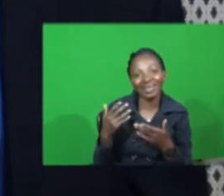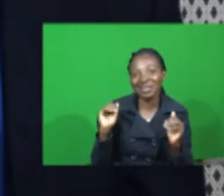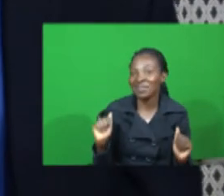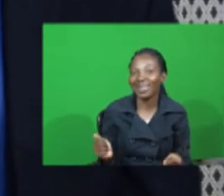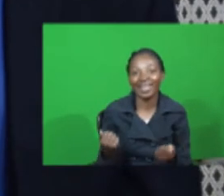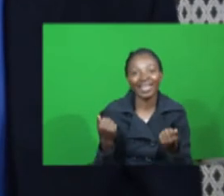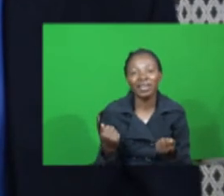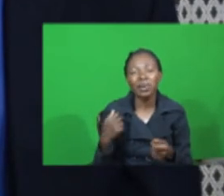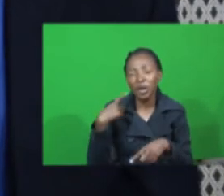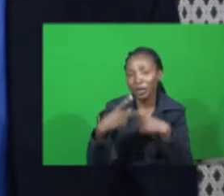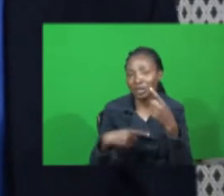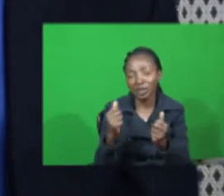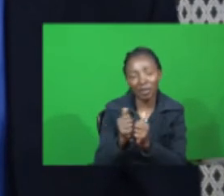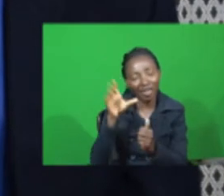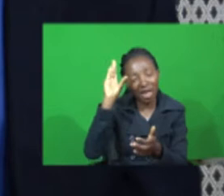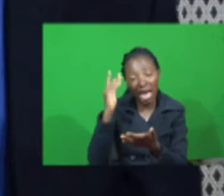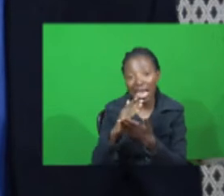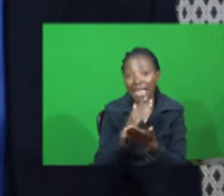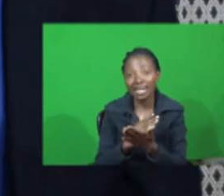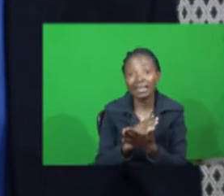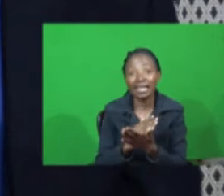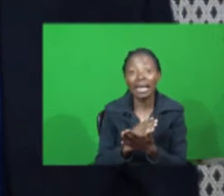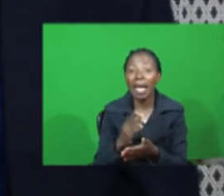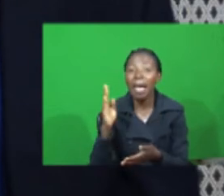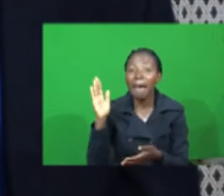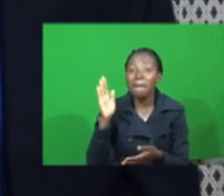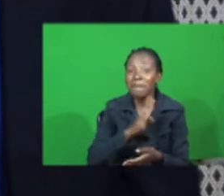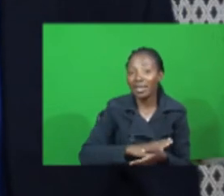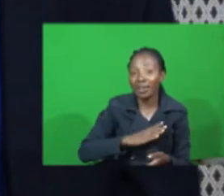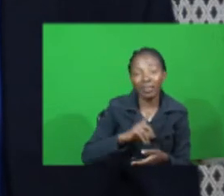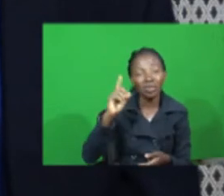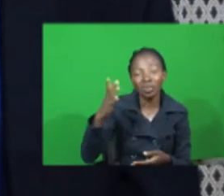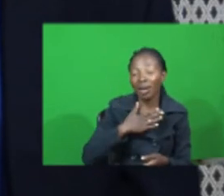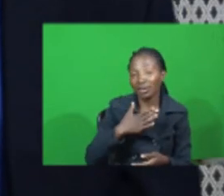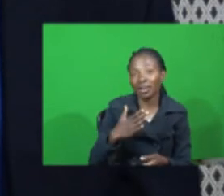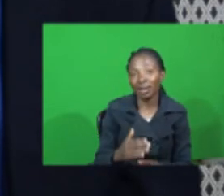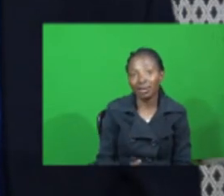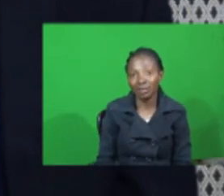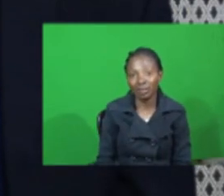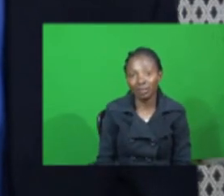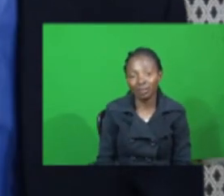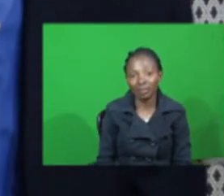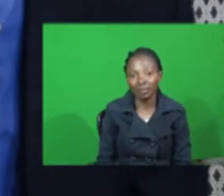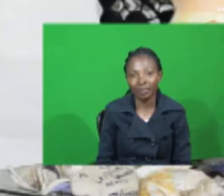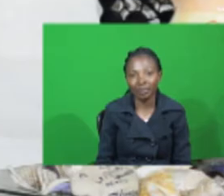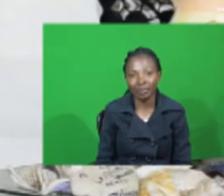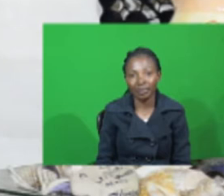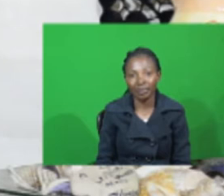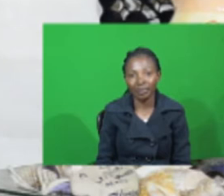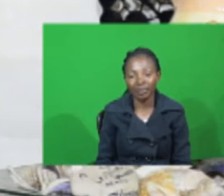muchingamidza yavateereri. Tirikuenderera mberi nehuruguro yedu. Hunhu hwakafumuka hunovengwa naMwari. Regai tiende pamberi muranda